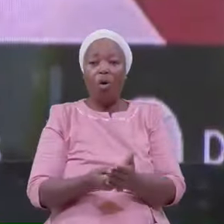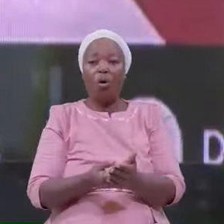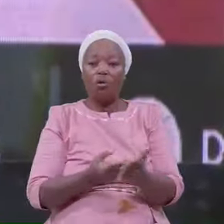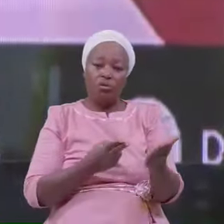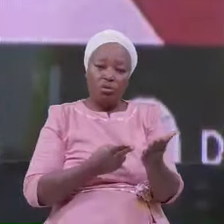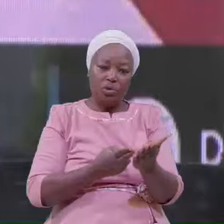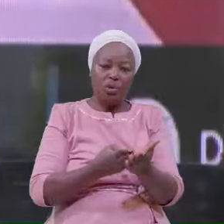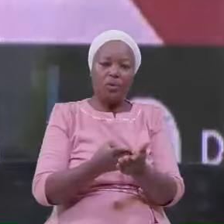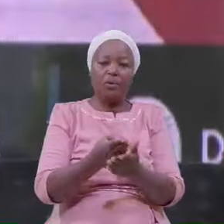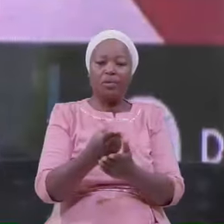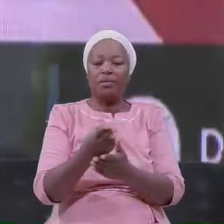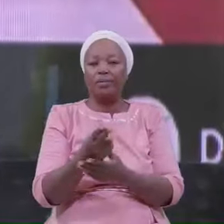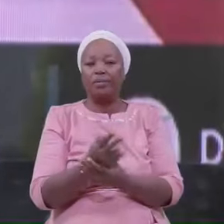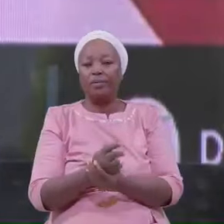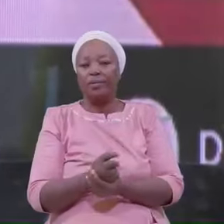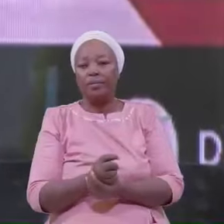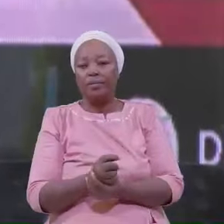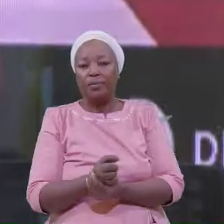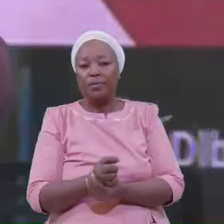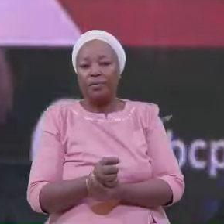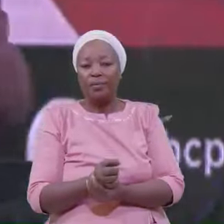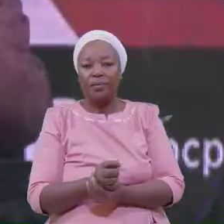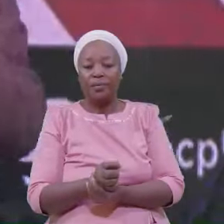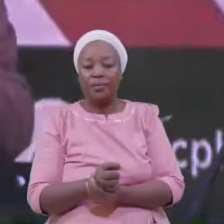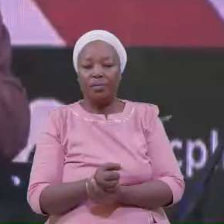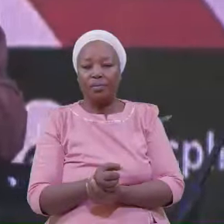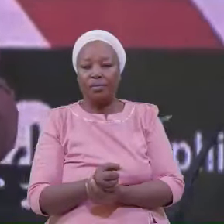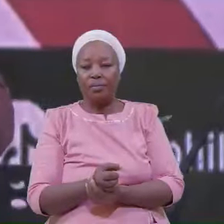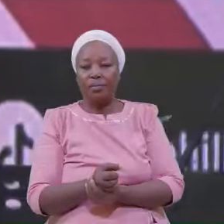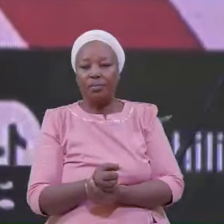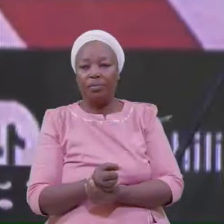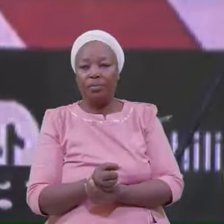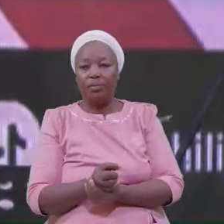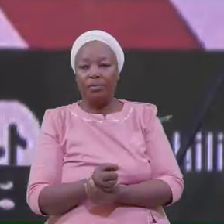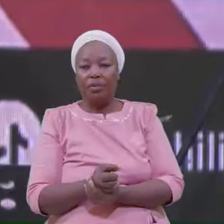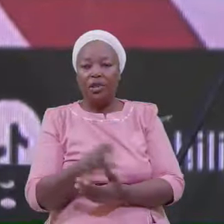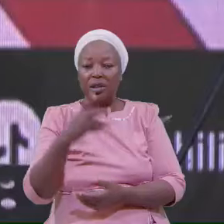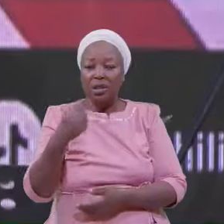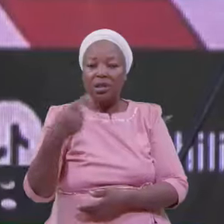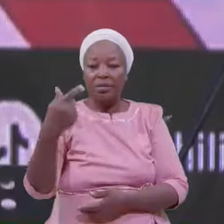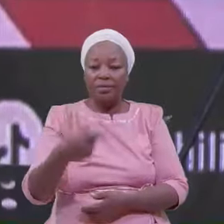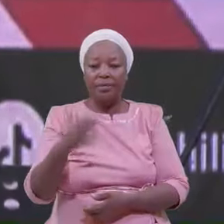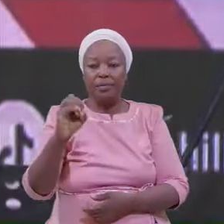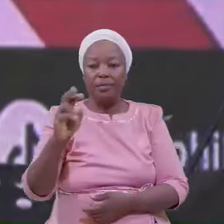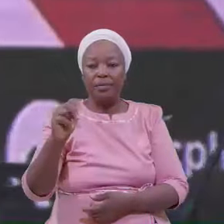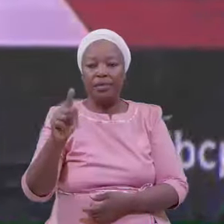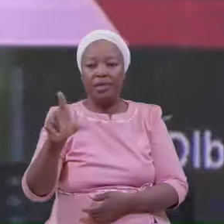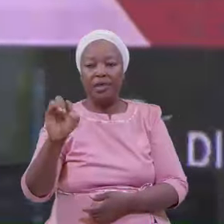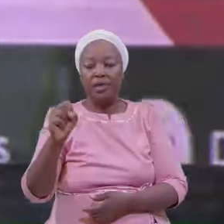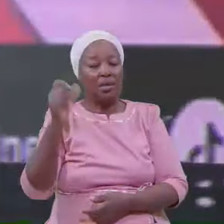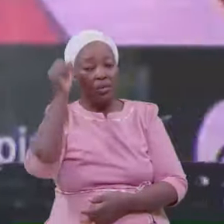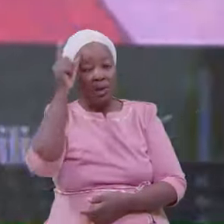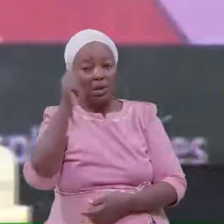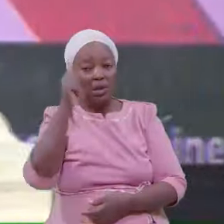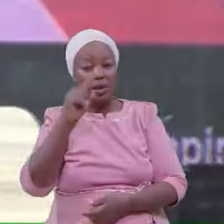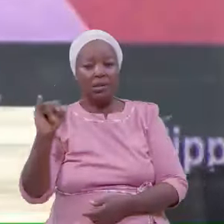hindi nakakakilala sa Kanya at ang kanyang sinseridad. The Gentiles perception. Yung mga tao na hindi